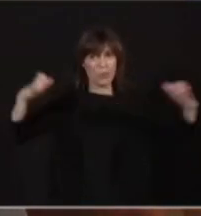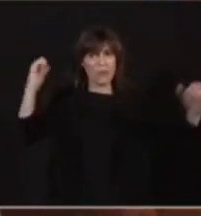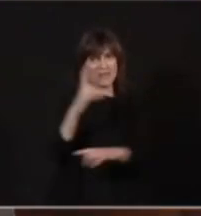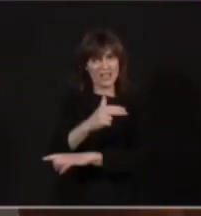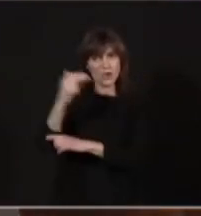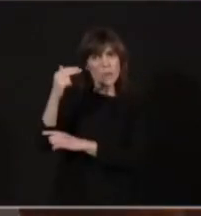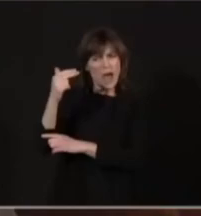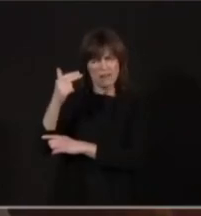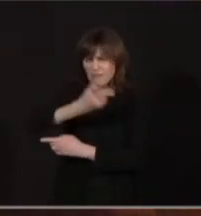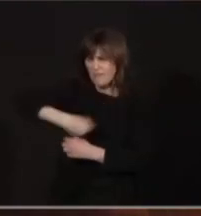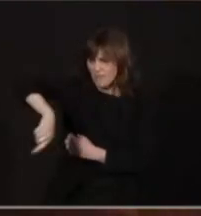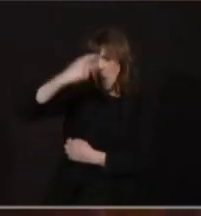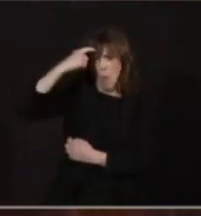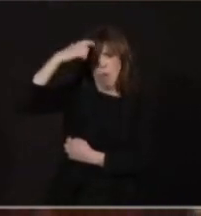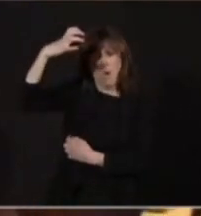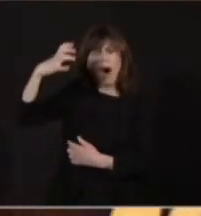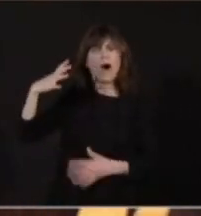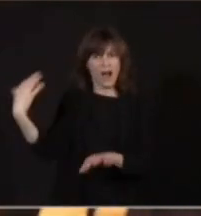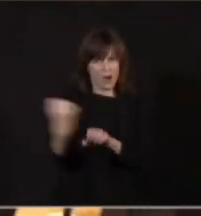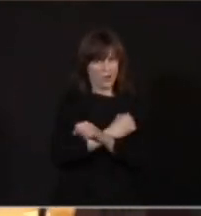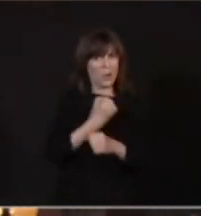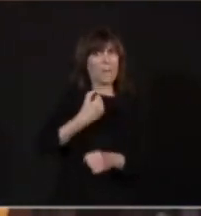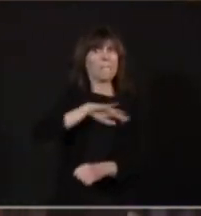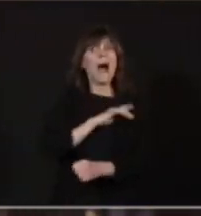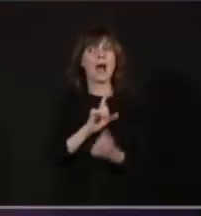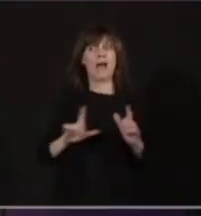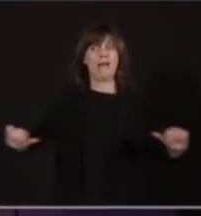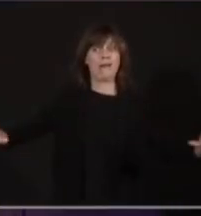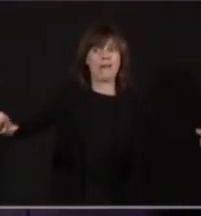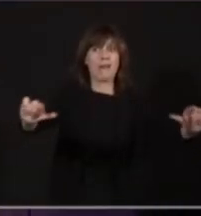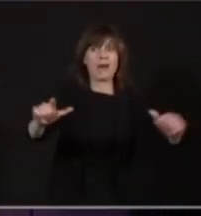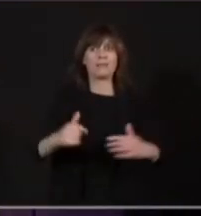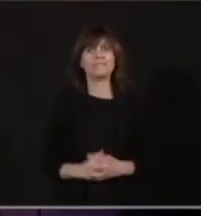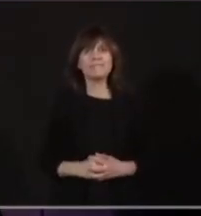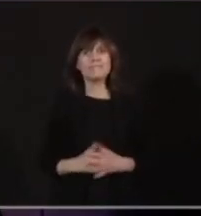arriverons grâce à vous. Merci, André et Eliane. Vous pouvez aller.